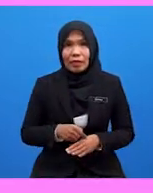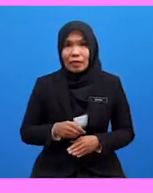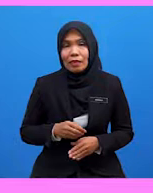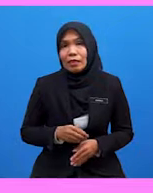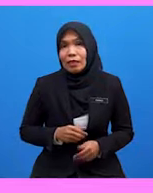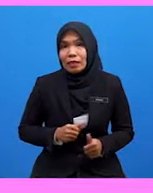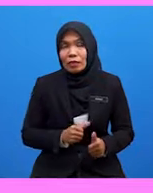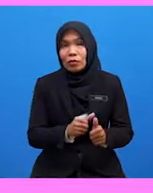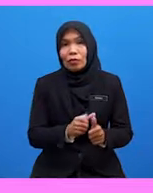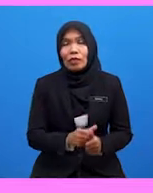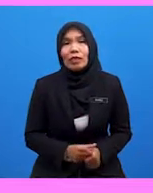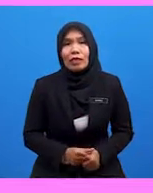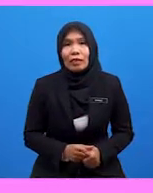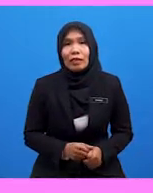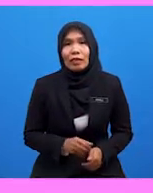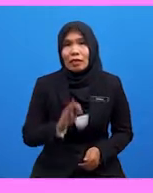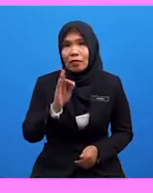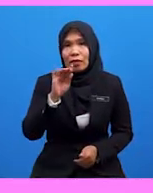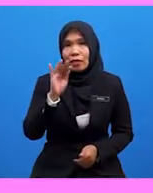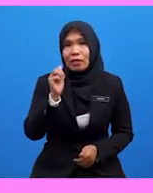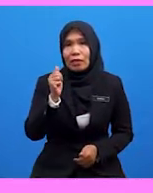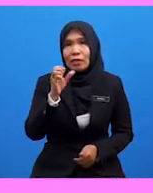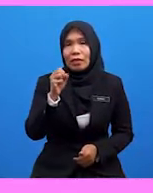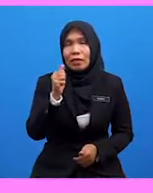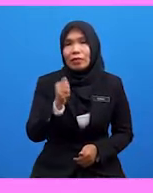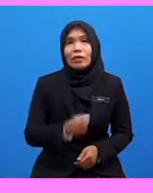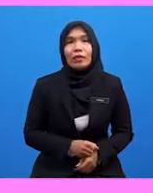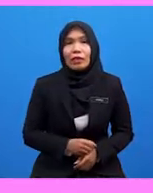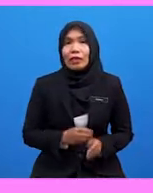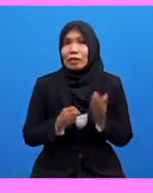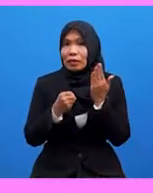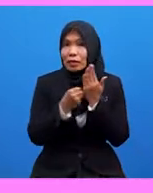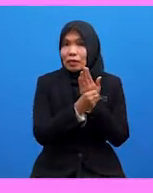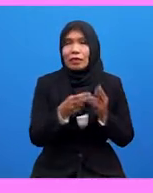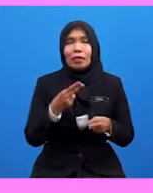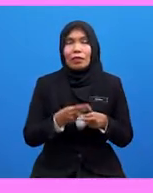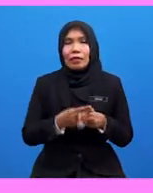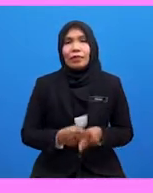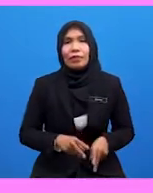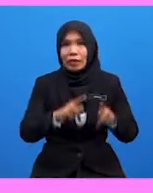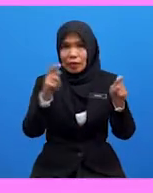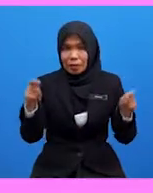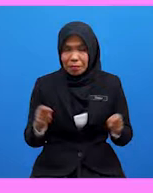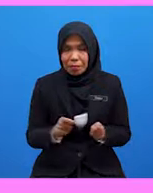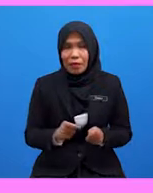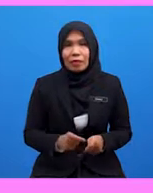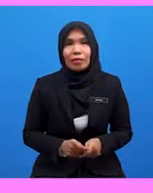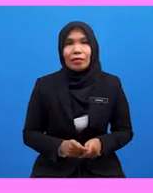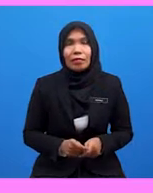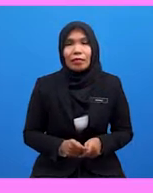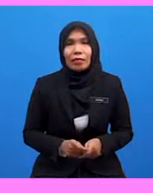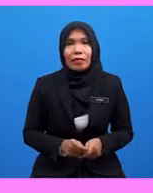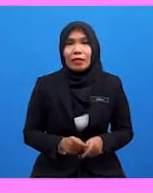nama. Contoh ayat. Tempat tinggalnya adalah di Ipoh. Kata